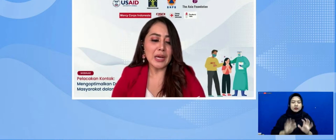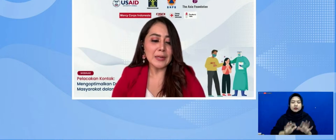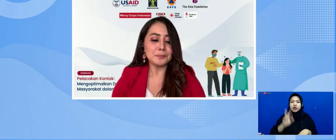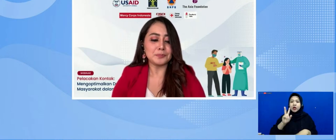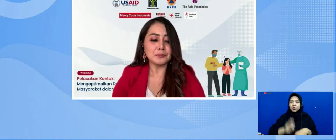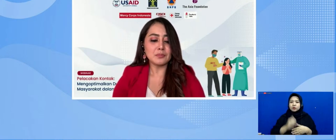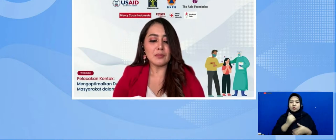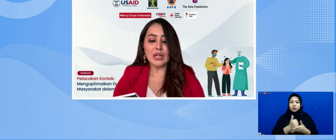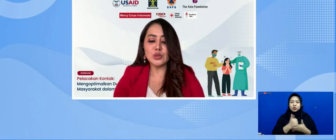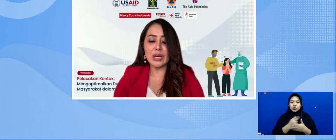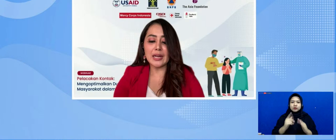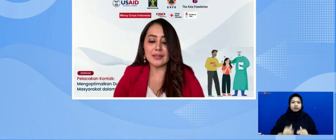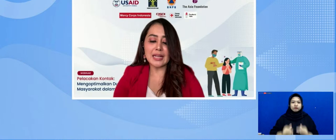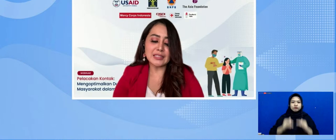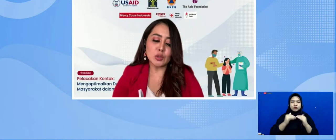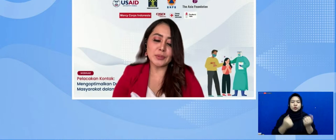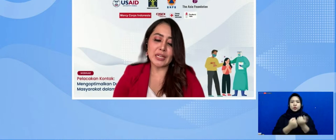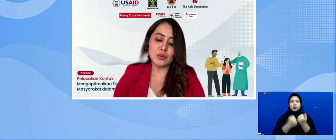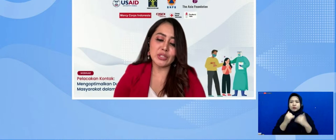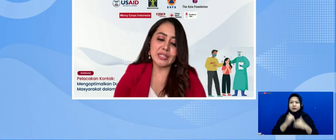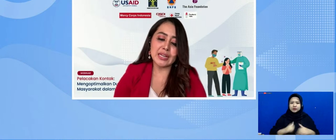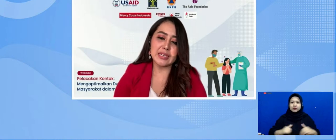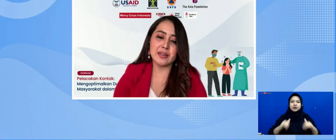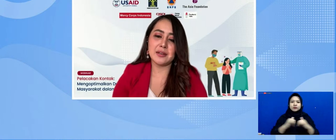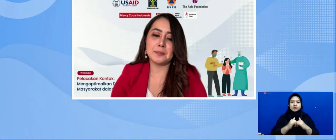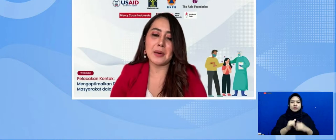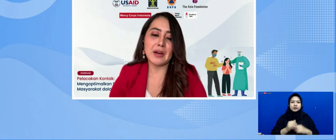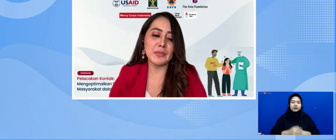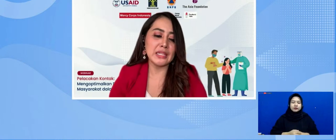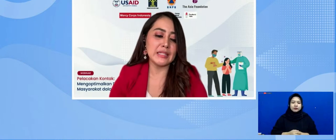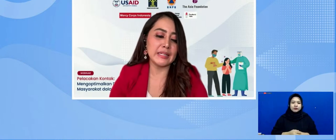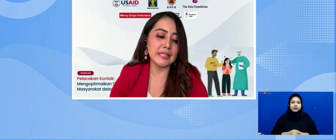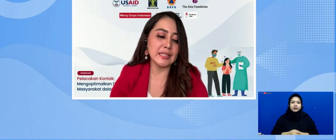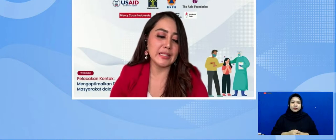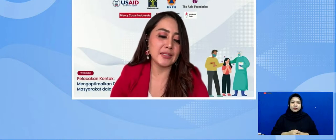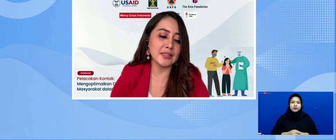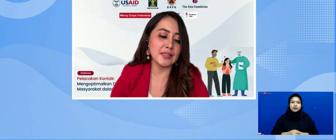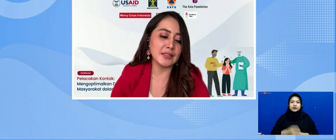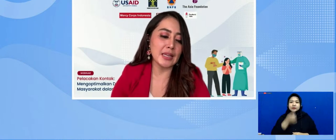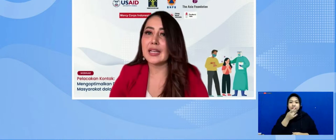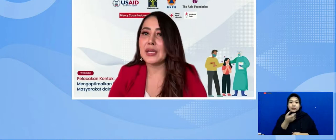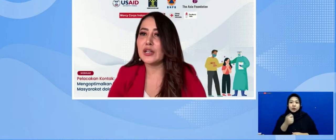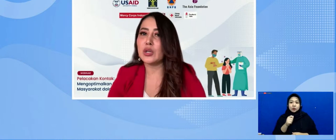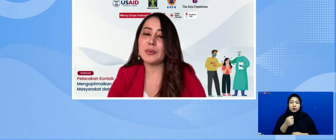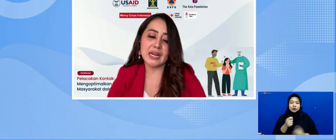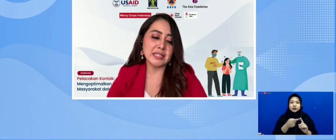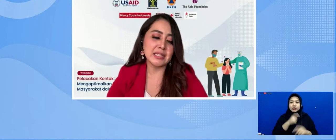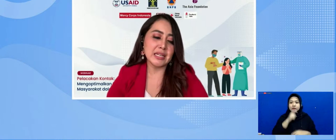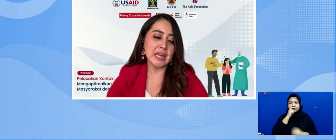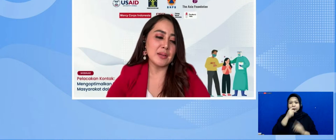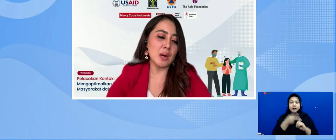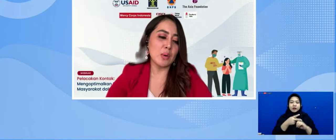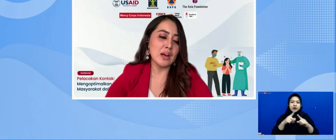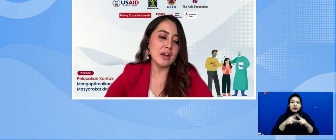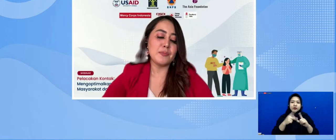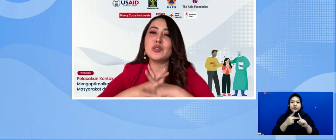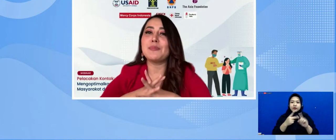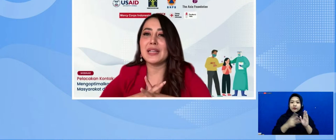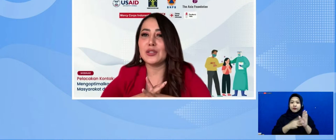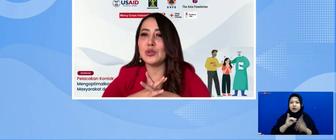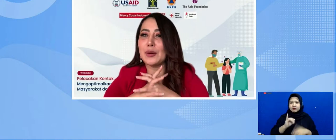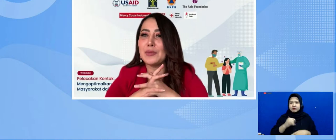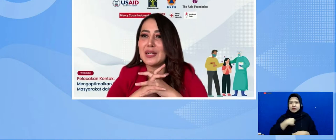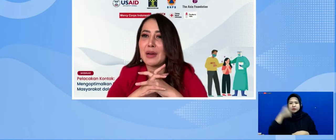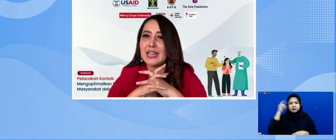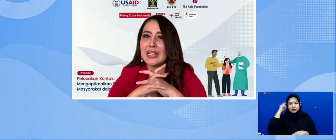benar-benar kita tingkatkan dan kita dukung bersama. Tak lupa juga salah satu pesan kunci dari Pak Fahmi Idris, saya pikir ini